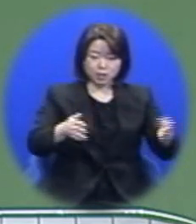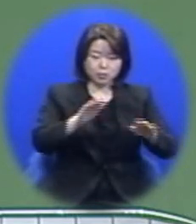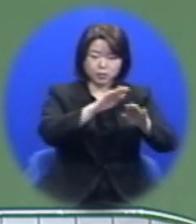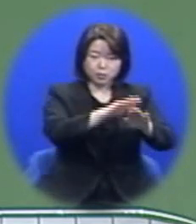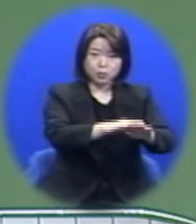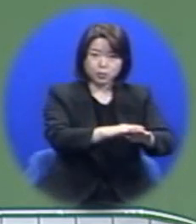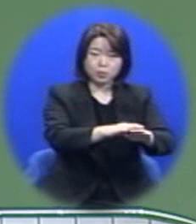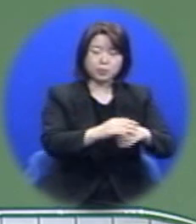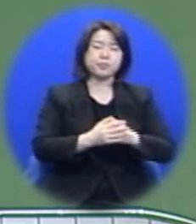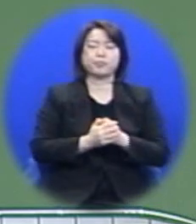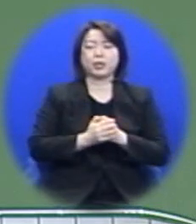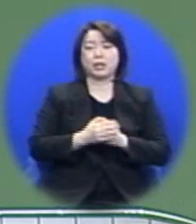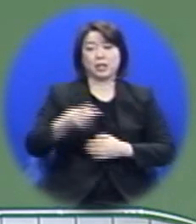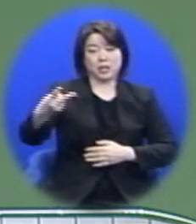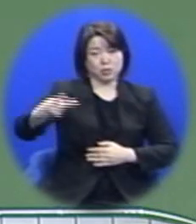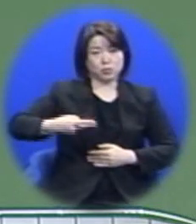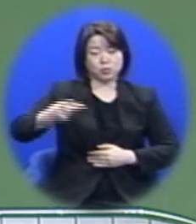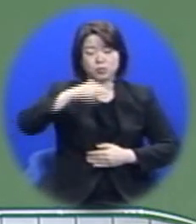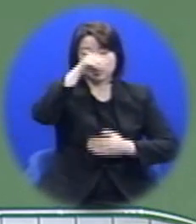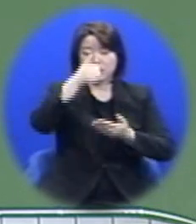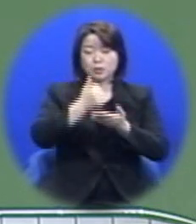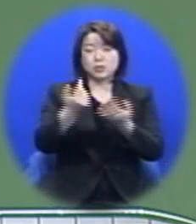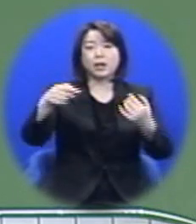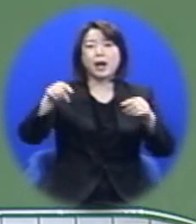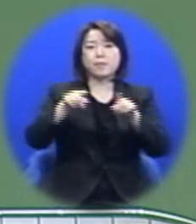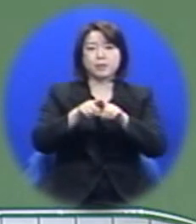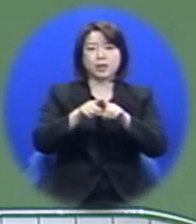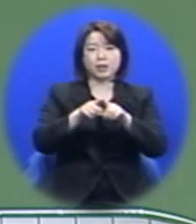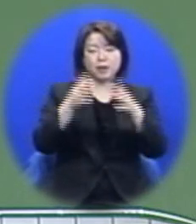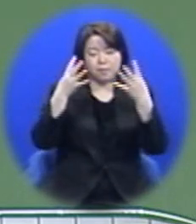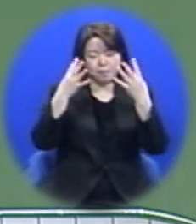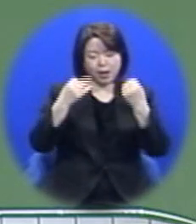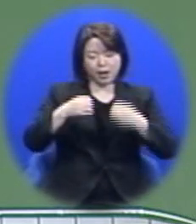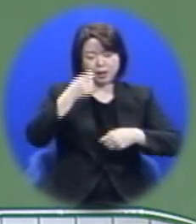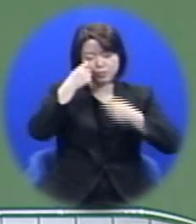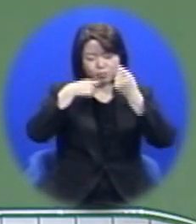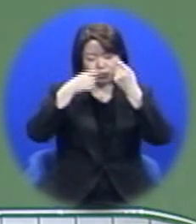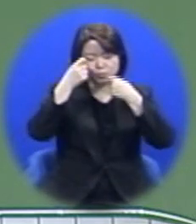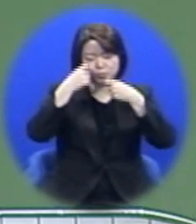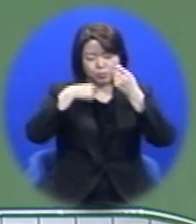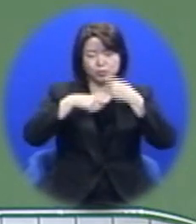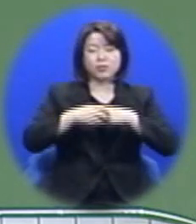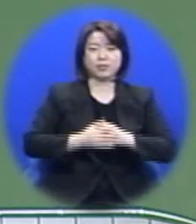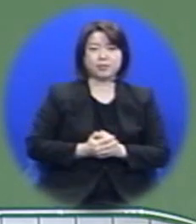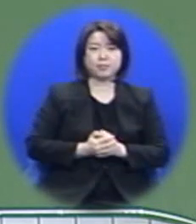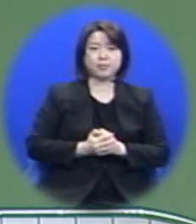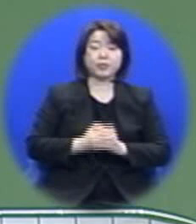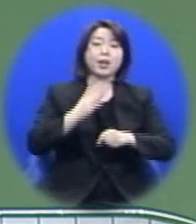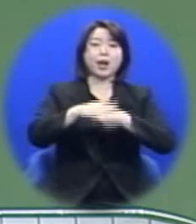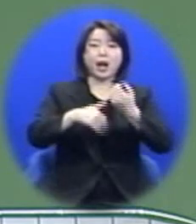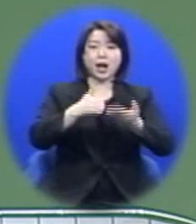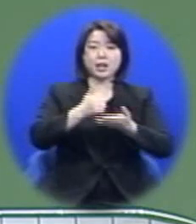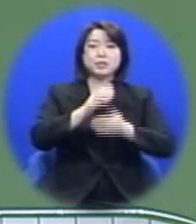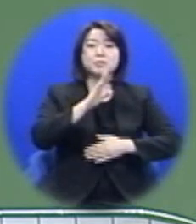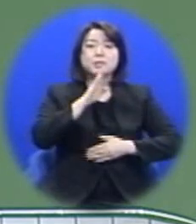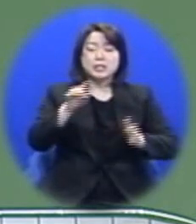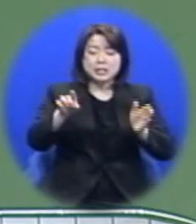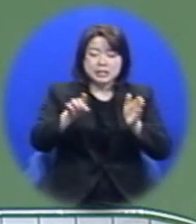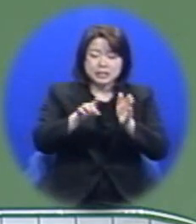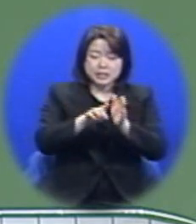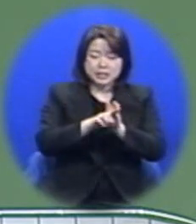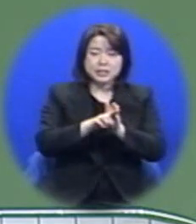올려놓고 그 장로님과 함께 참 많이 울었습니다. 하나님을 신실하게